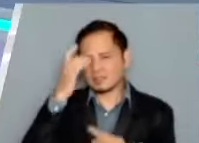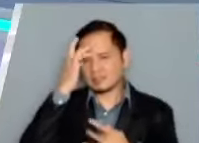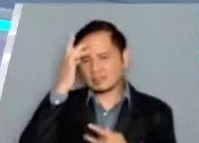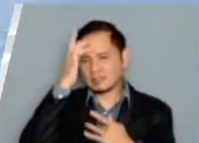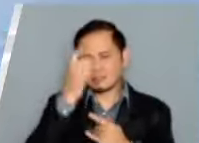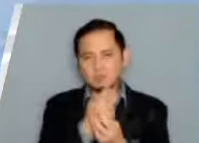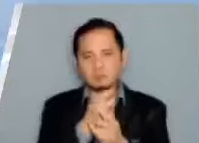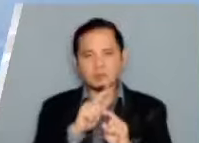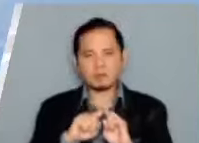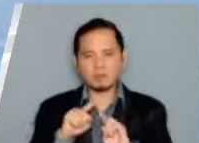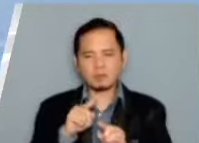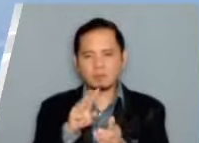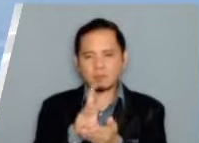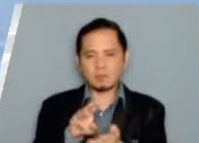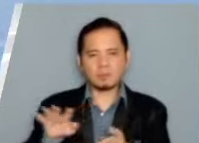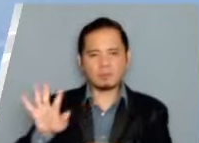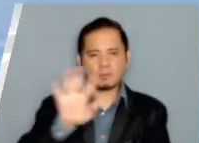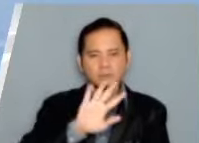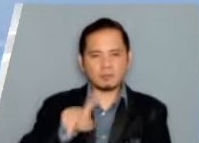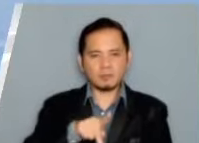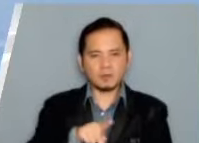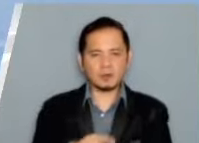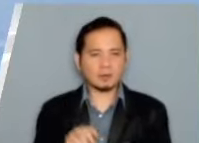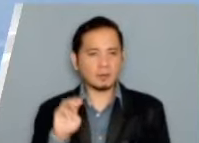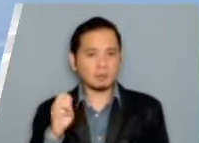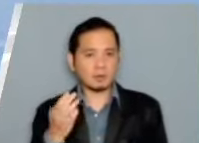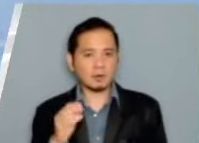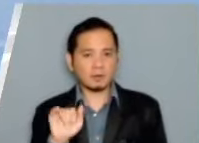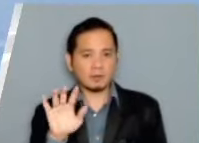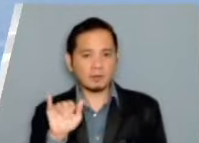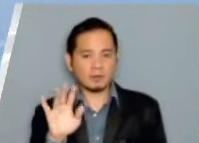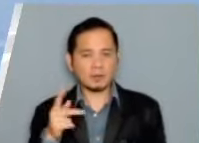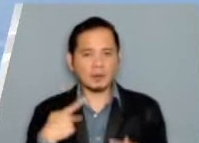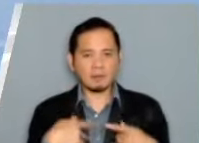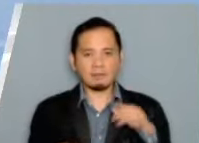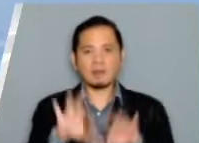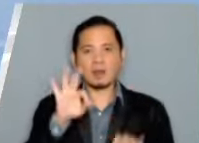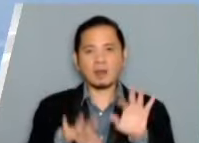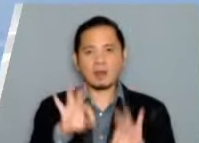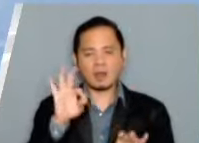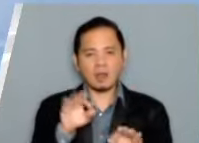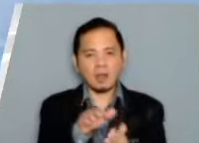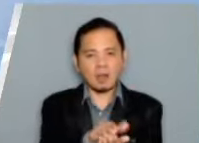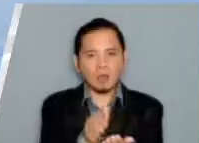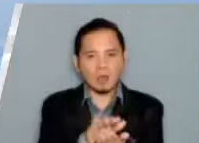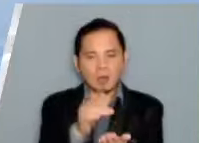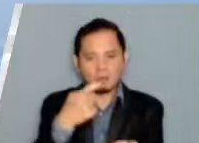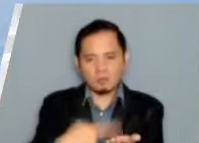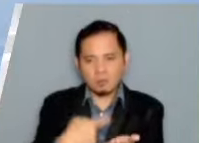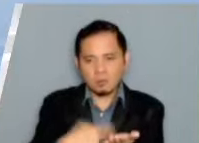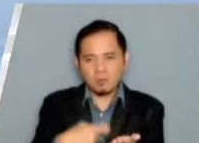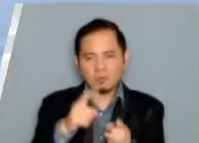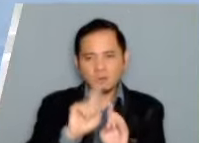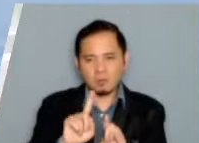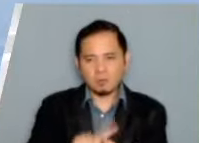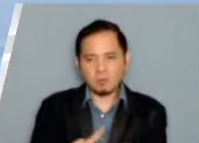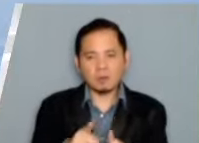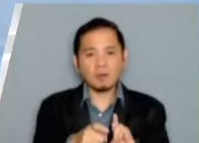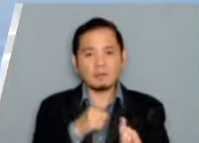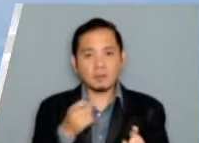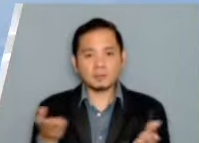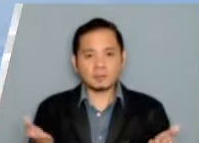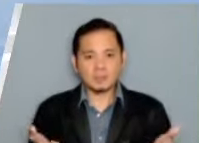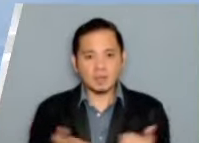Aquatic Resources, as of March 15, positibo sa red tide ang mga shellfish at alamang na galing sa coastal waters ng Milagros,